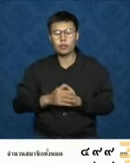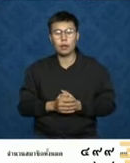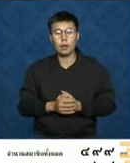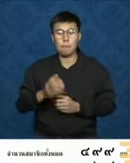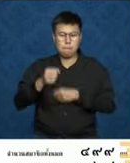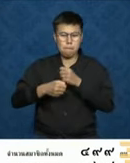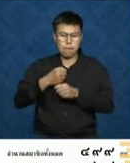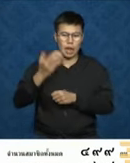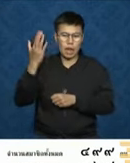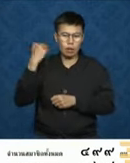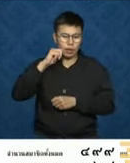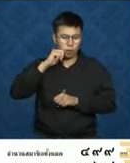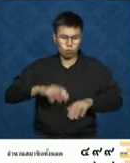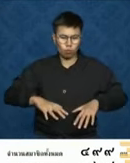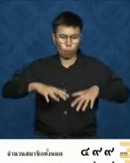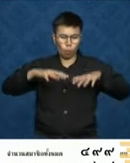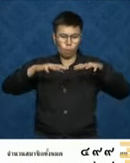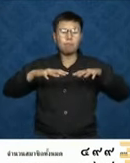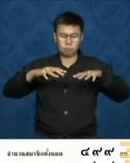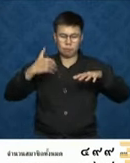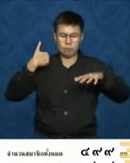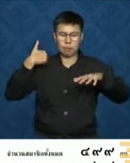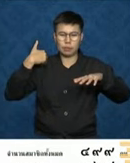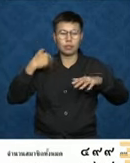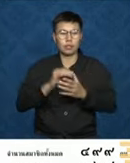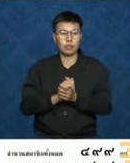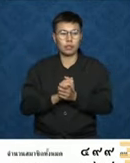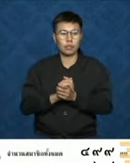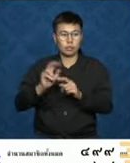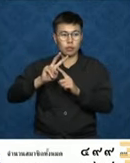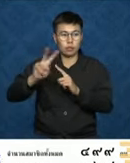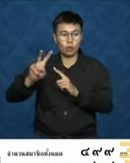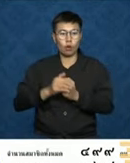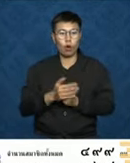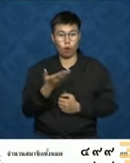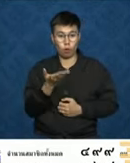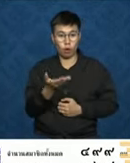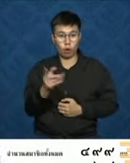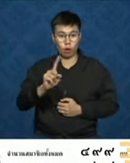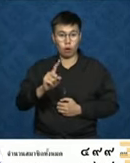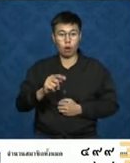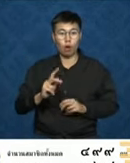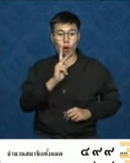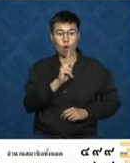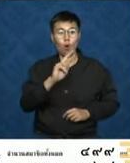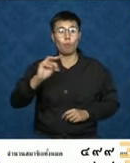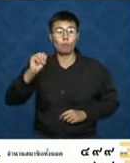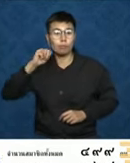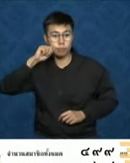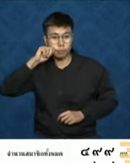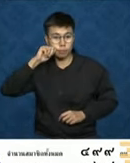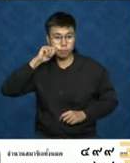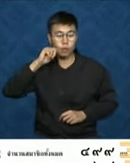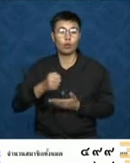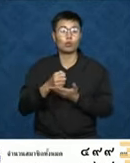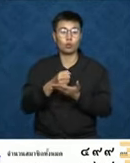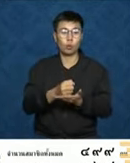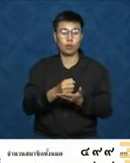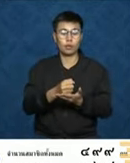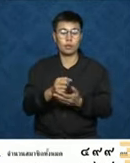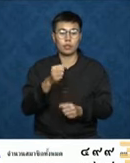ท่วมในพื้นที่ดังกล่าวด้วยนะครับเรื่องที่ 2ก็ขอให้กรมชมประธานก่อสร้างสถานี